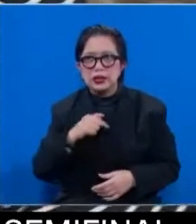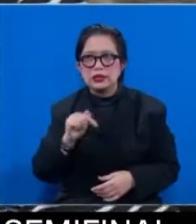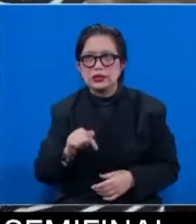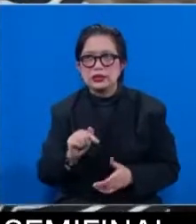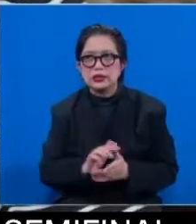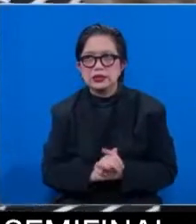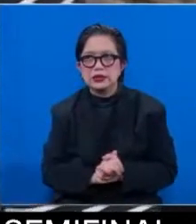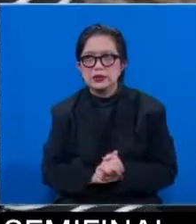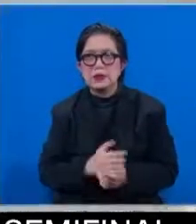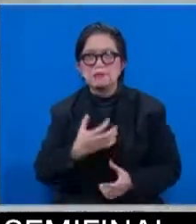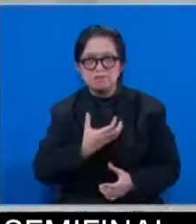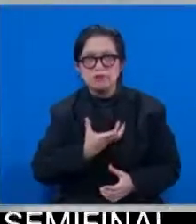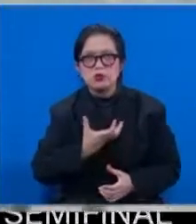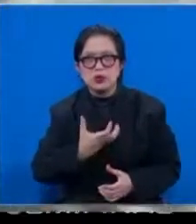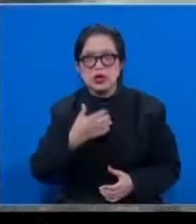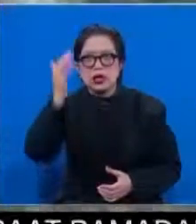kan pakai minyak kelapa.